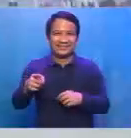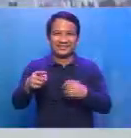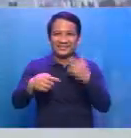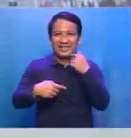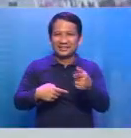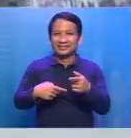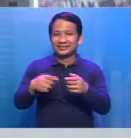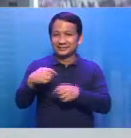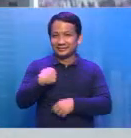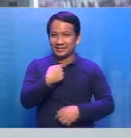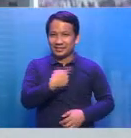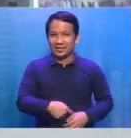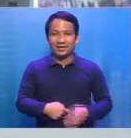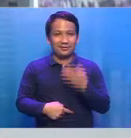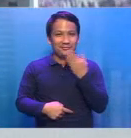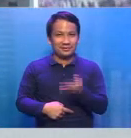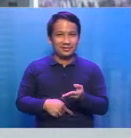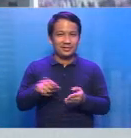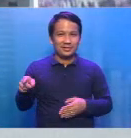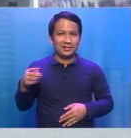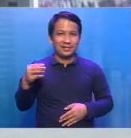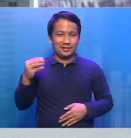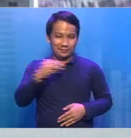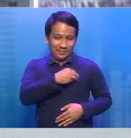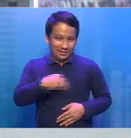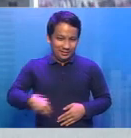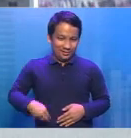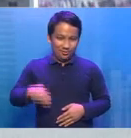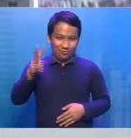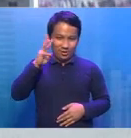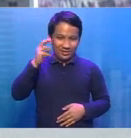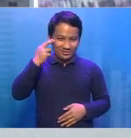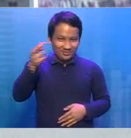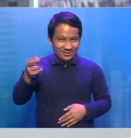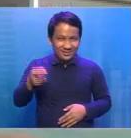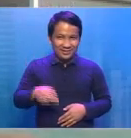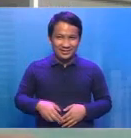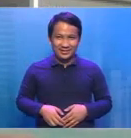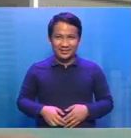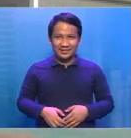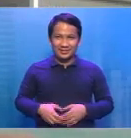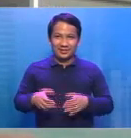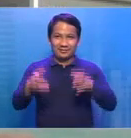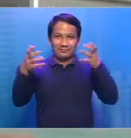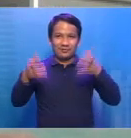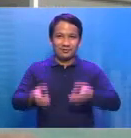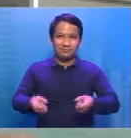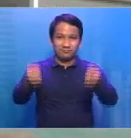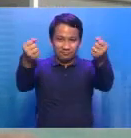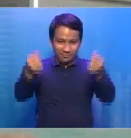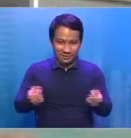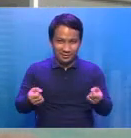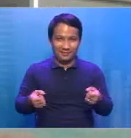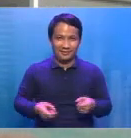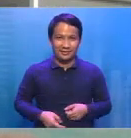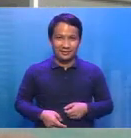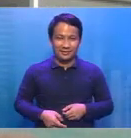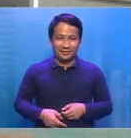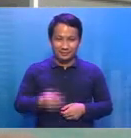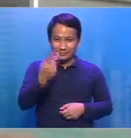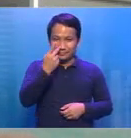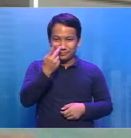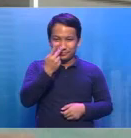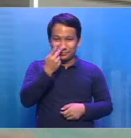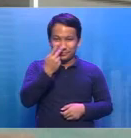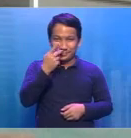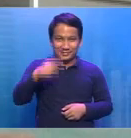Walang kabog-abog na hinarap ni Master Wang Liu Tai ang mga gatrosong laki ng kahoy at buong tapang na sinalo